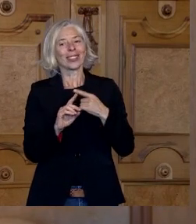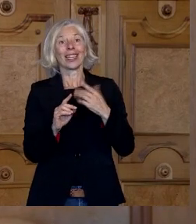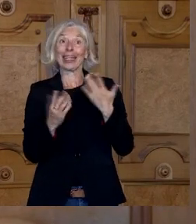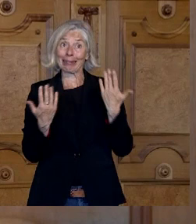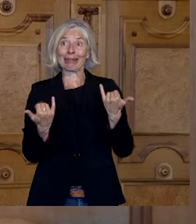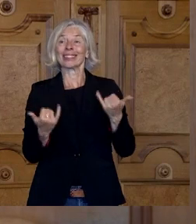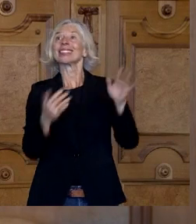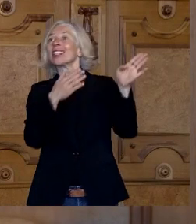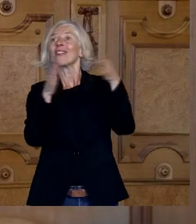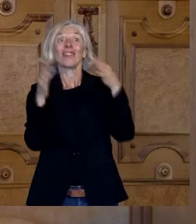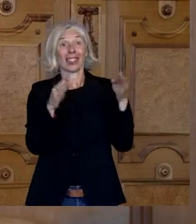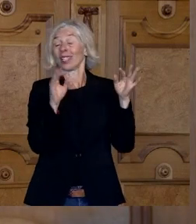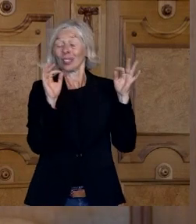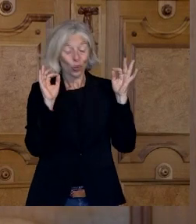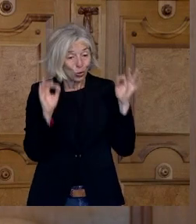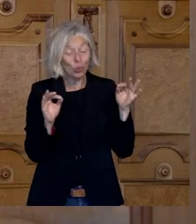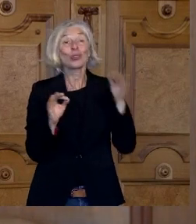schönen Wetters auf dünnem Eis.